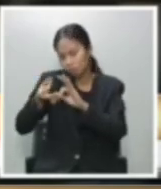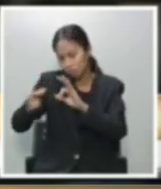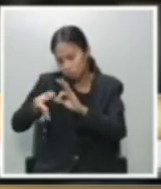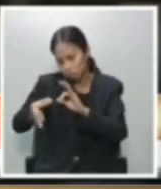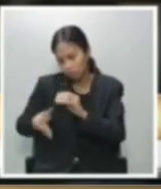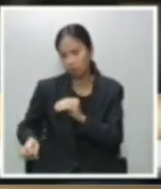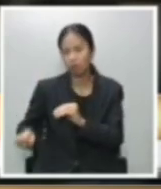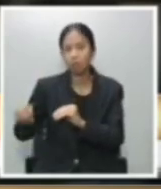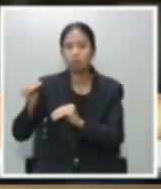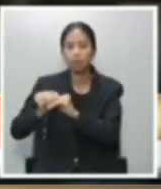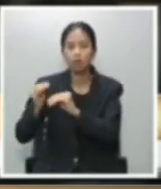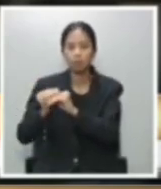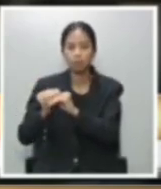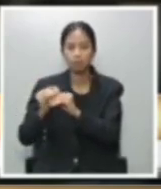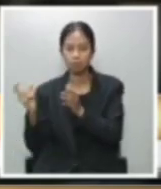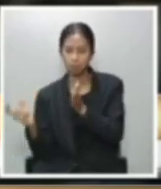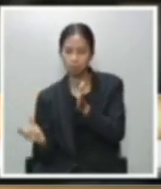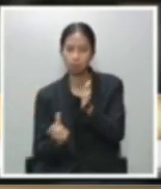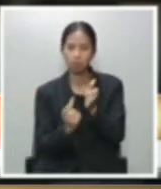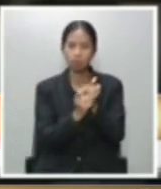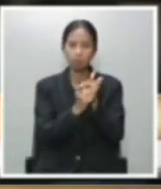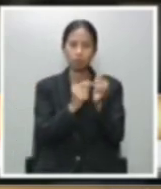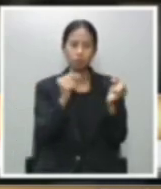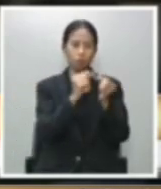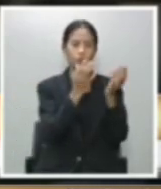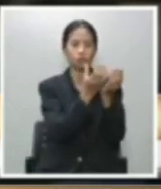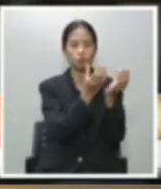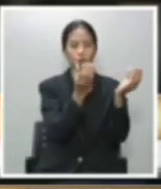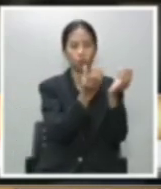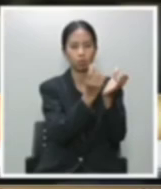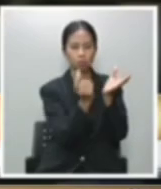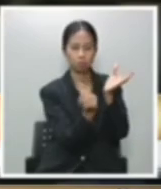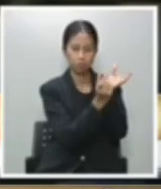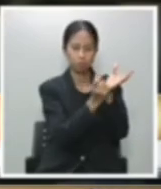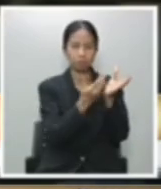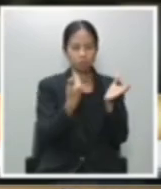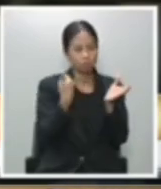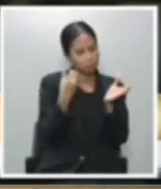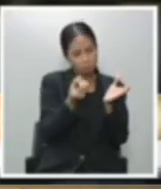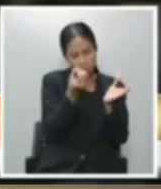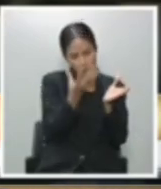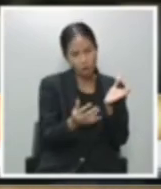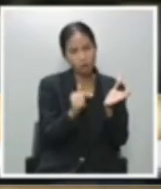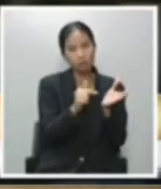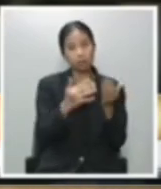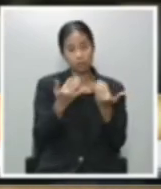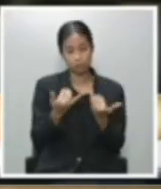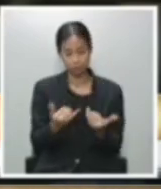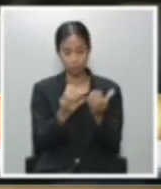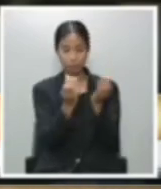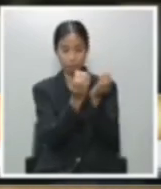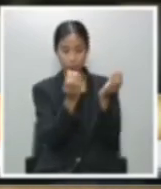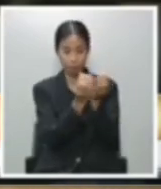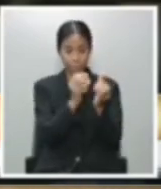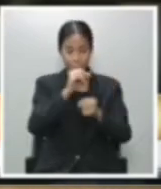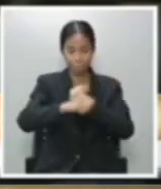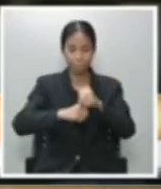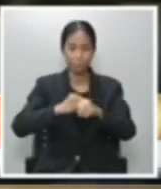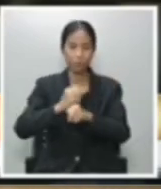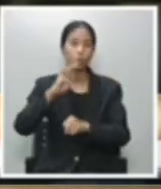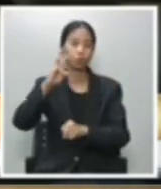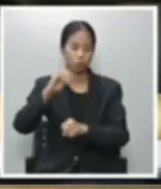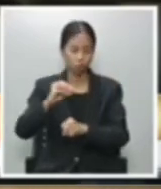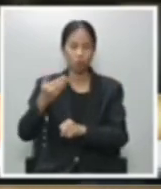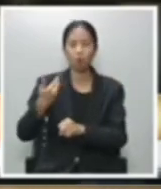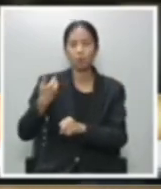รรมมาอยู่ในรัฐธรรมนูญซึ่งมีหลายฉบับจนกระทั่งรัฐธรรมนูญ60ปัจจุบันก็มีเนื้อหาในการนิรโทษก